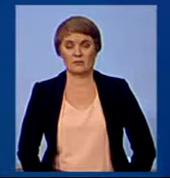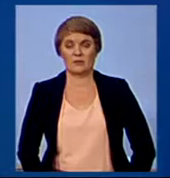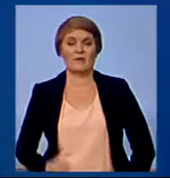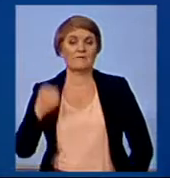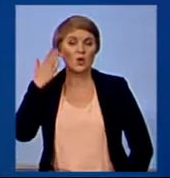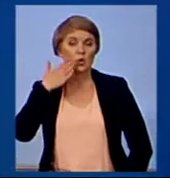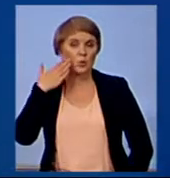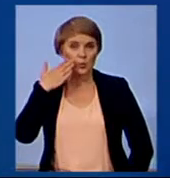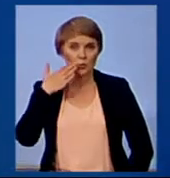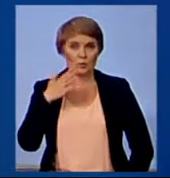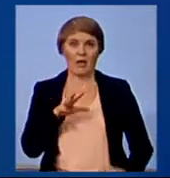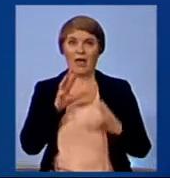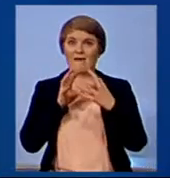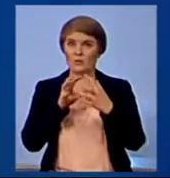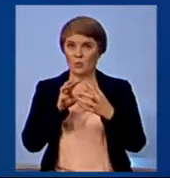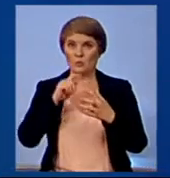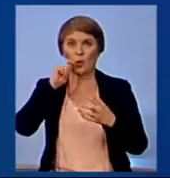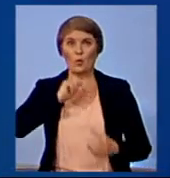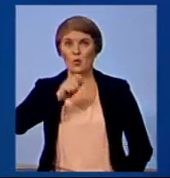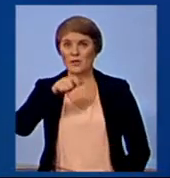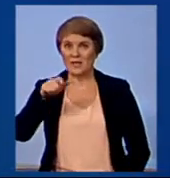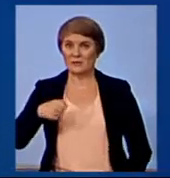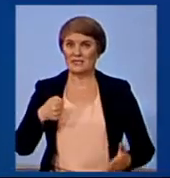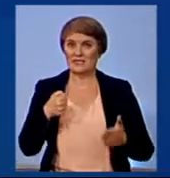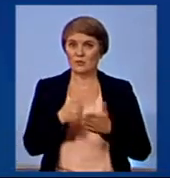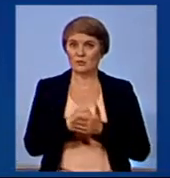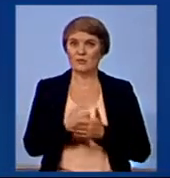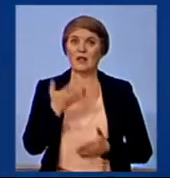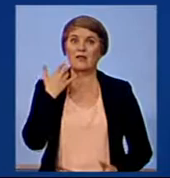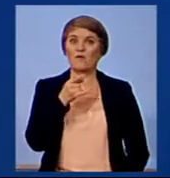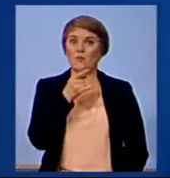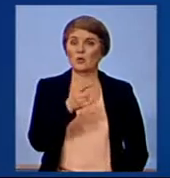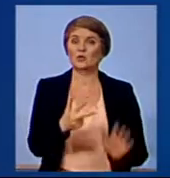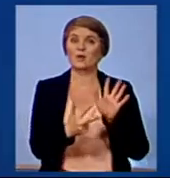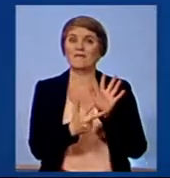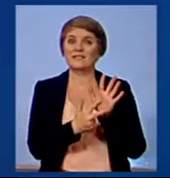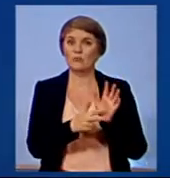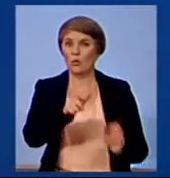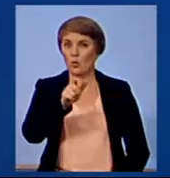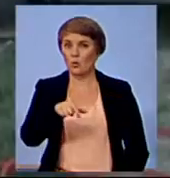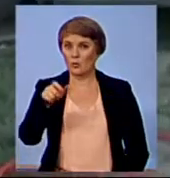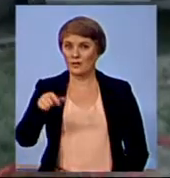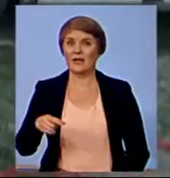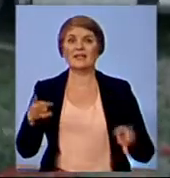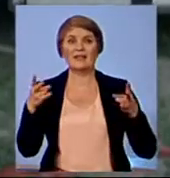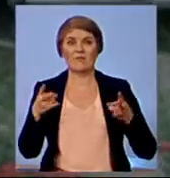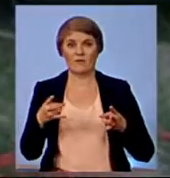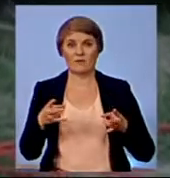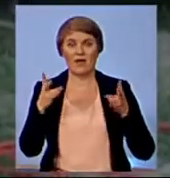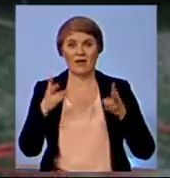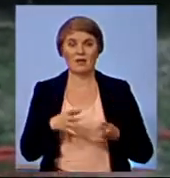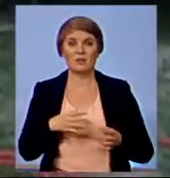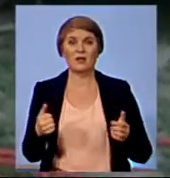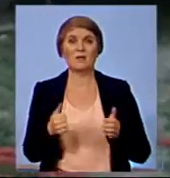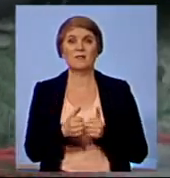В Румунії автобус з українцями зіткнувся з легковою машиною. 8 людей травмовано. Аварія сталася неподалік міста Браїла